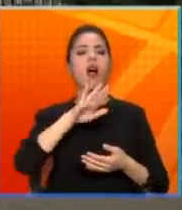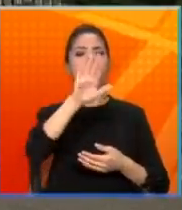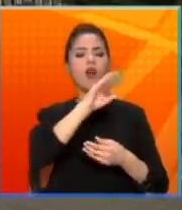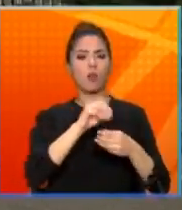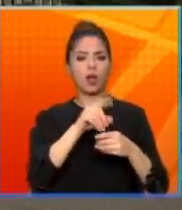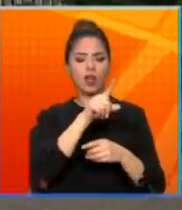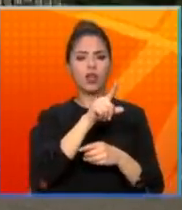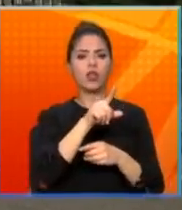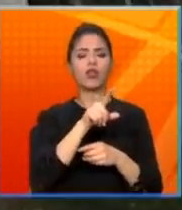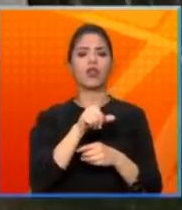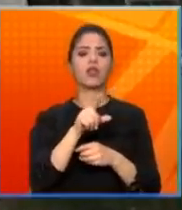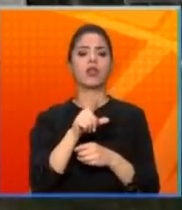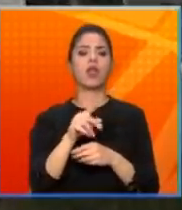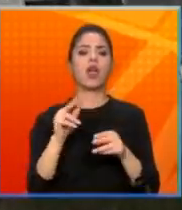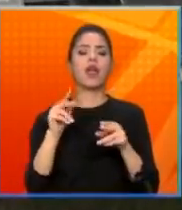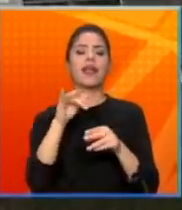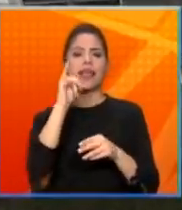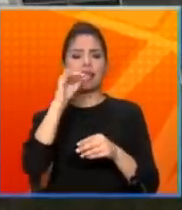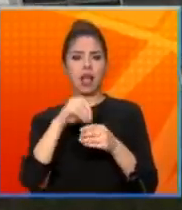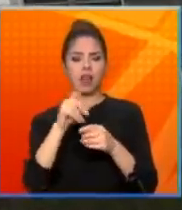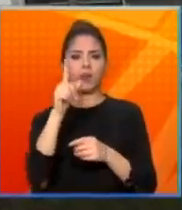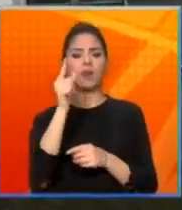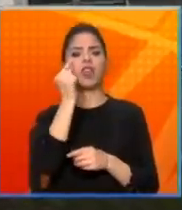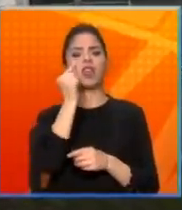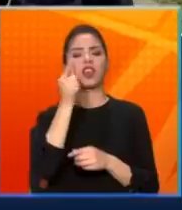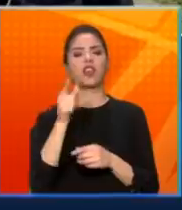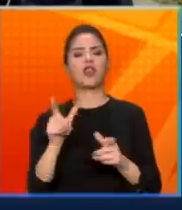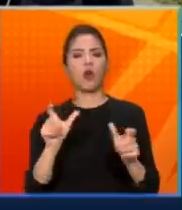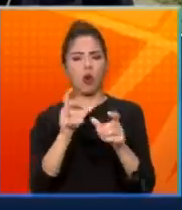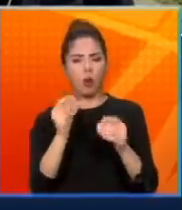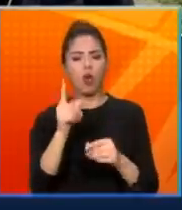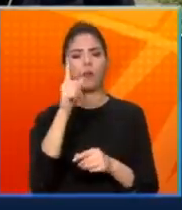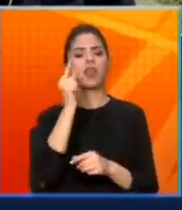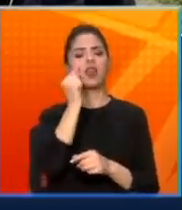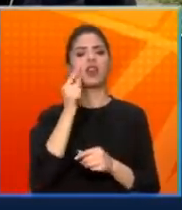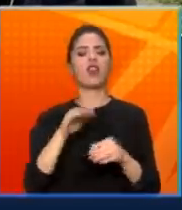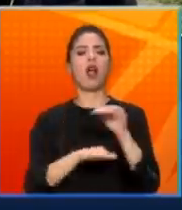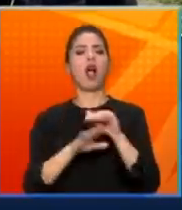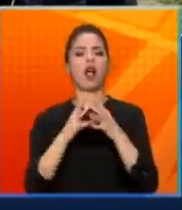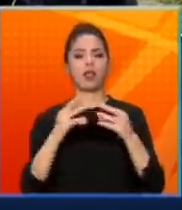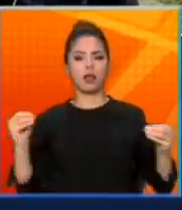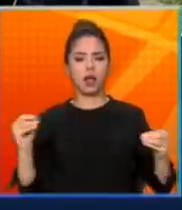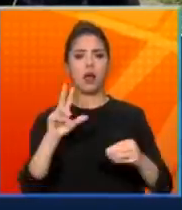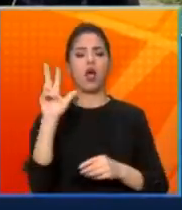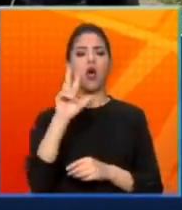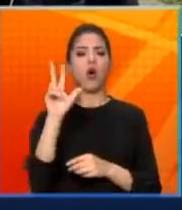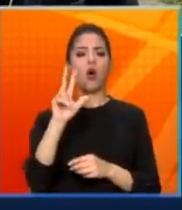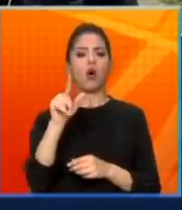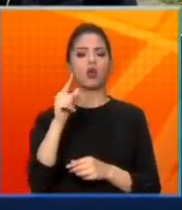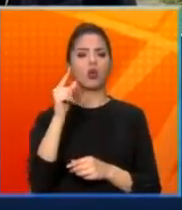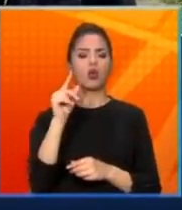İtalya'da koronavirüs nedeniyle müşahede altında tutulan bir kişi daha hayatını kaybetti. Yaklaşık 30'a yakın vakanın olduğu